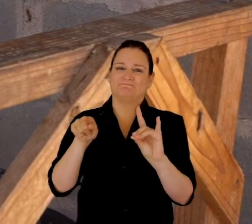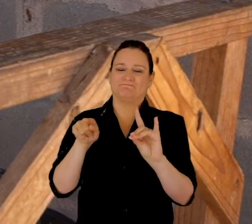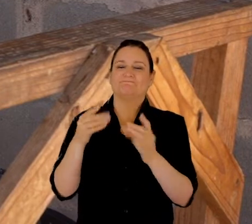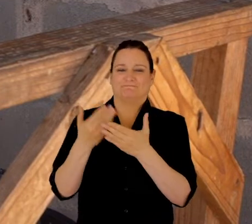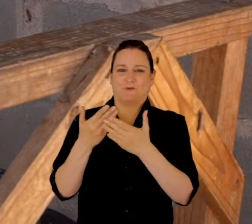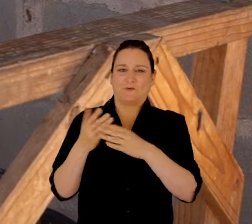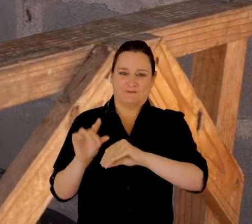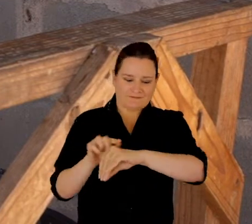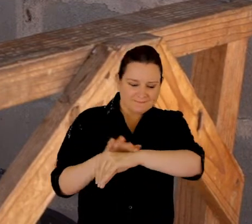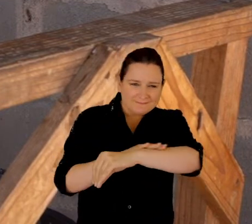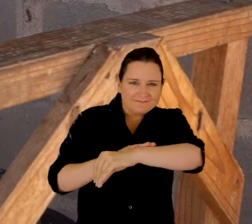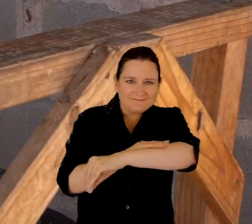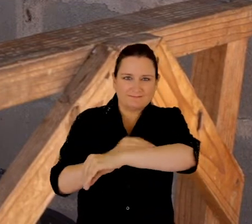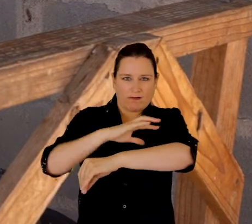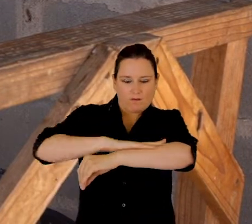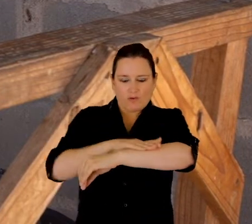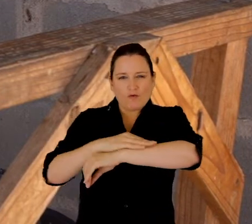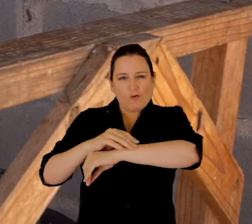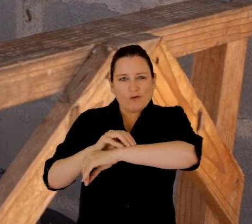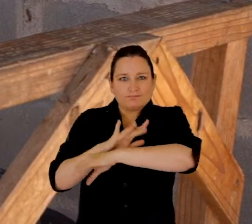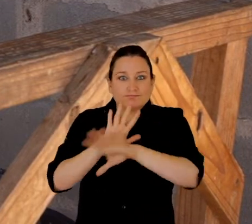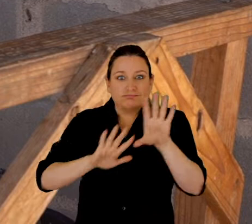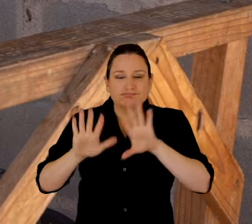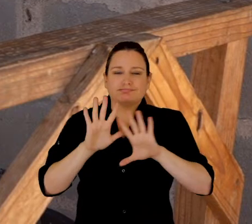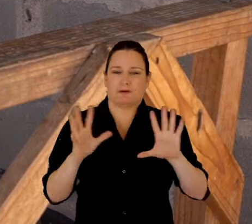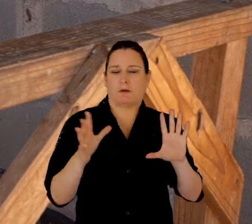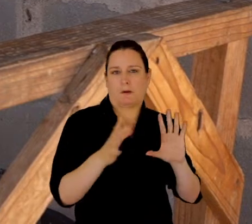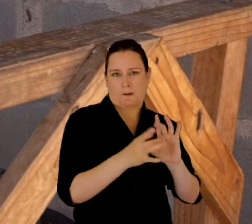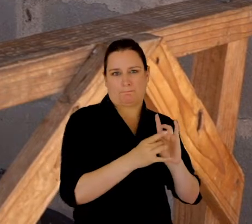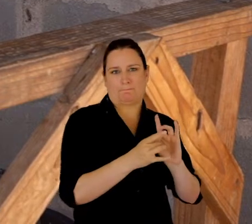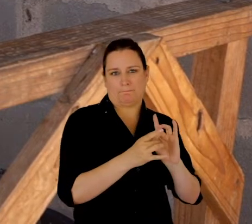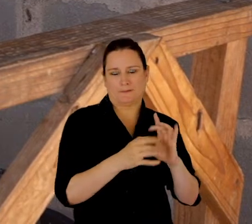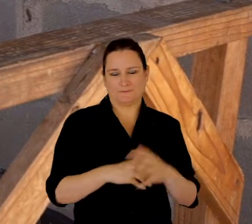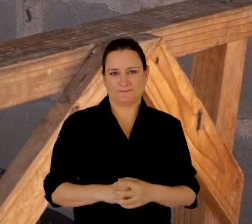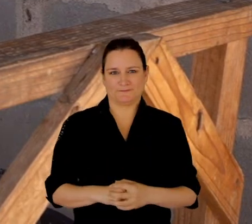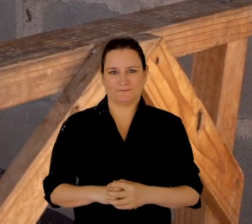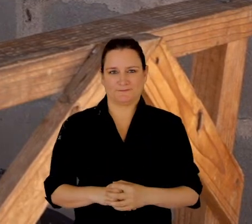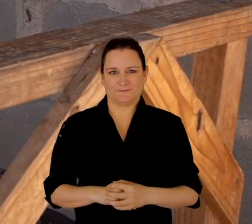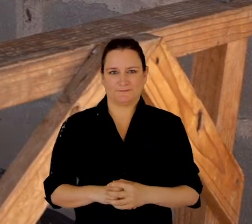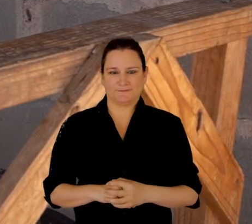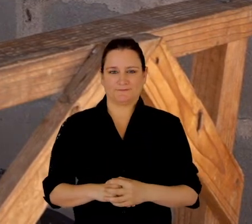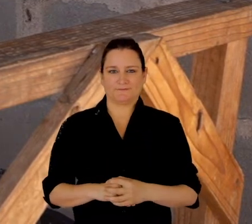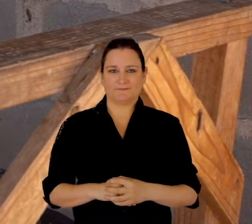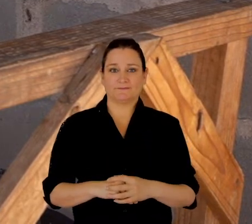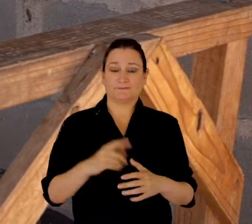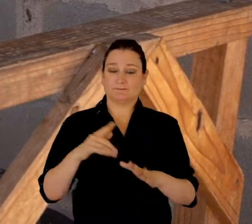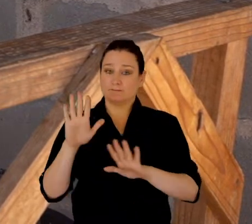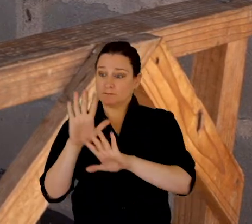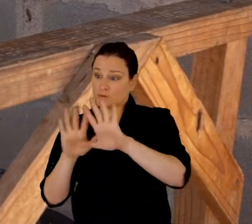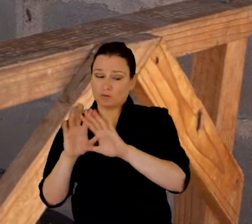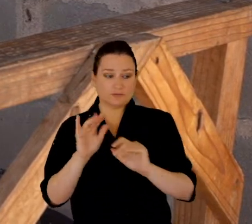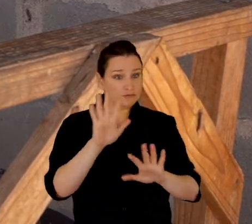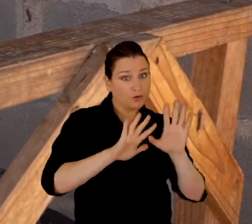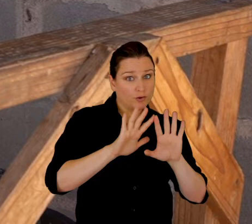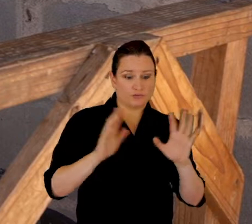bok krijgen wat je nou kan gebruiken, dat je vel kan gebruiken, wat je hem daar kan inpassen. Want je hebt dan de verschillende